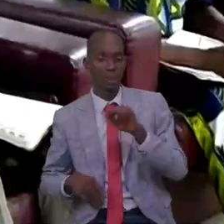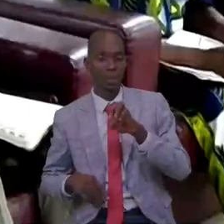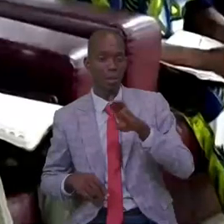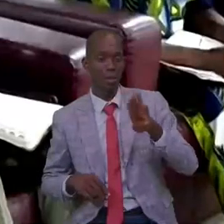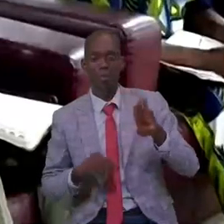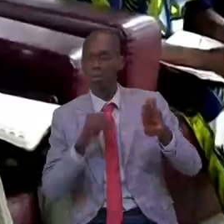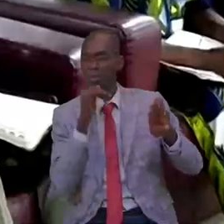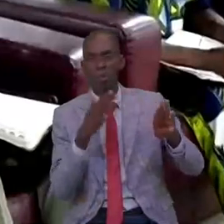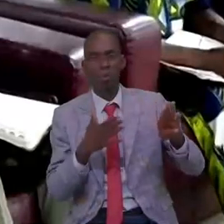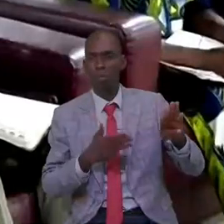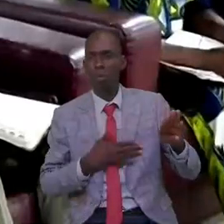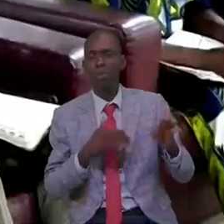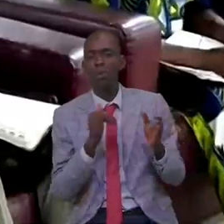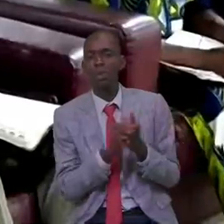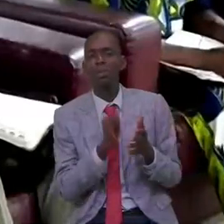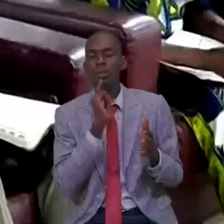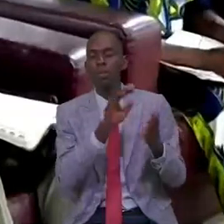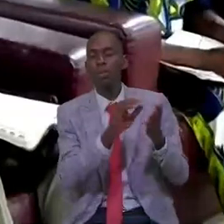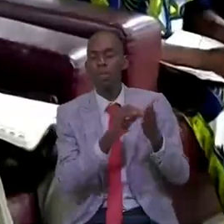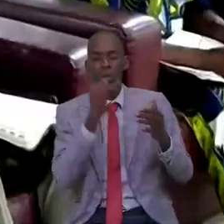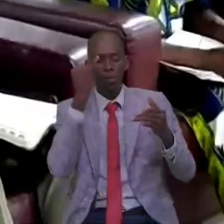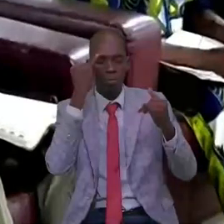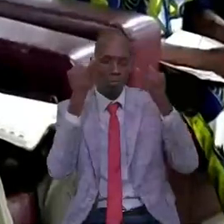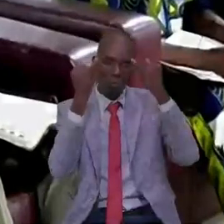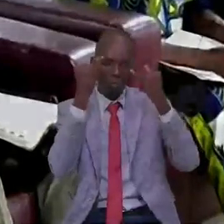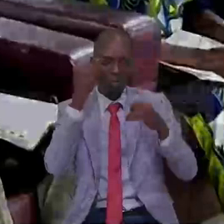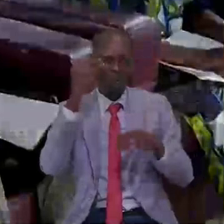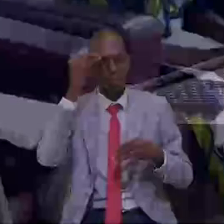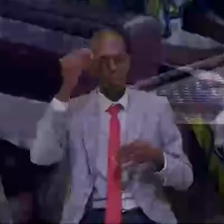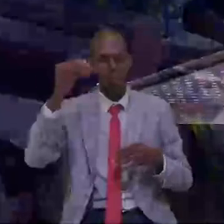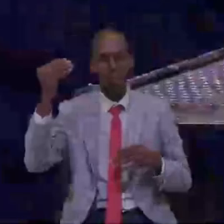qui dit que c'est ma force, ça c'est son idéologie.